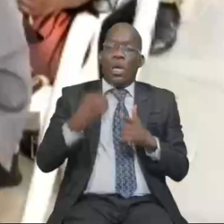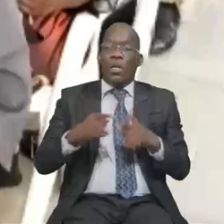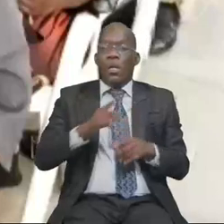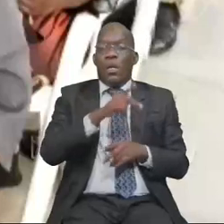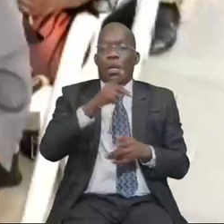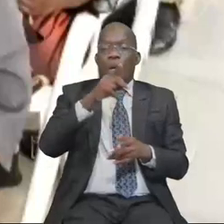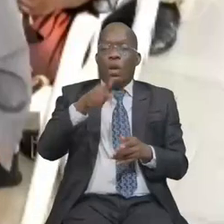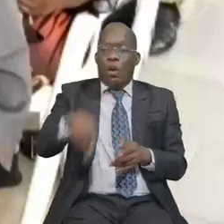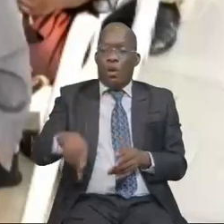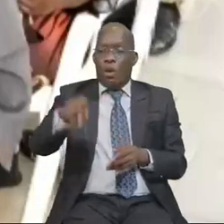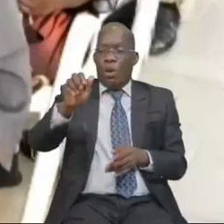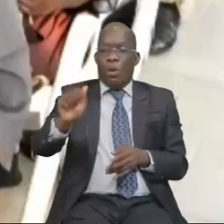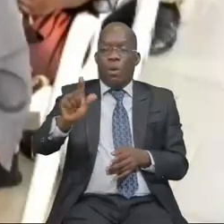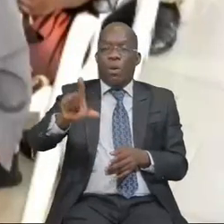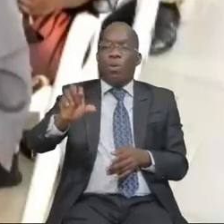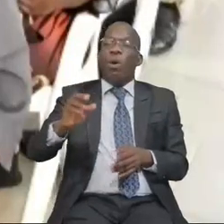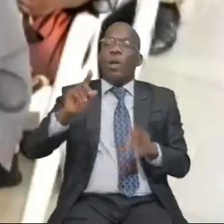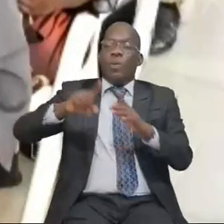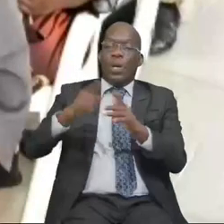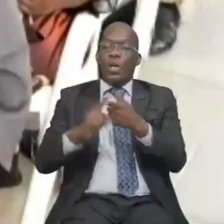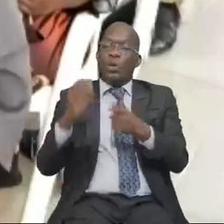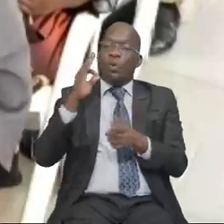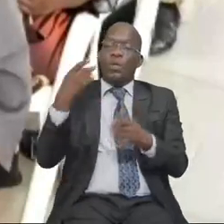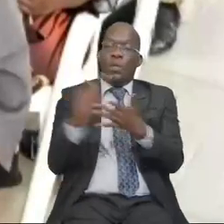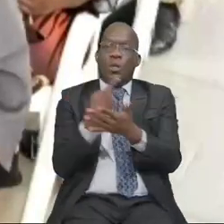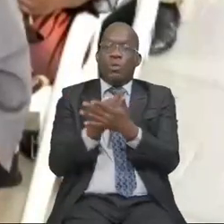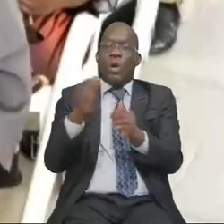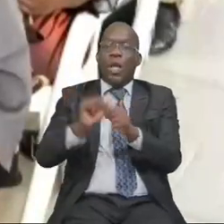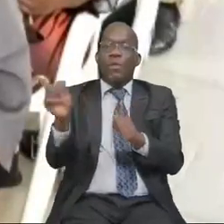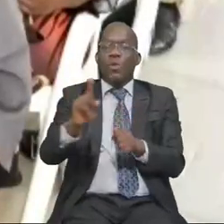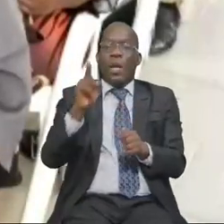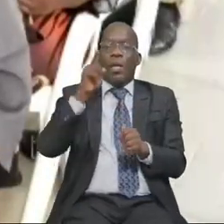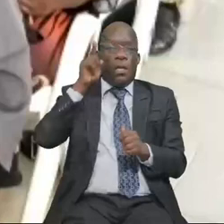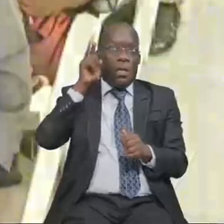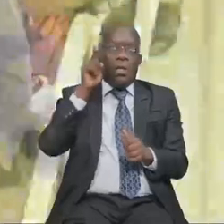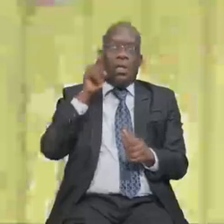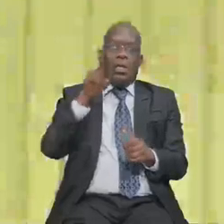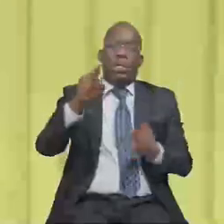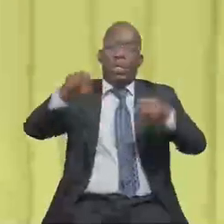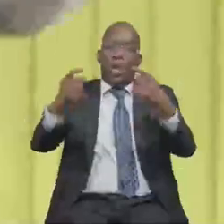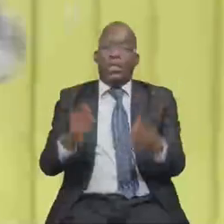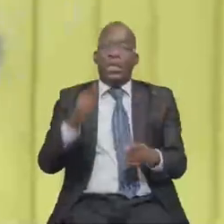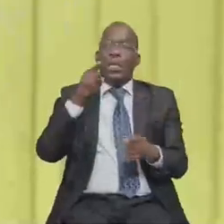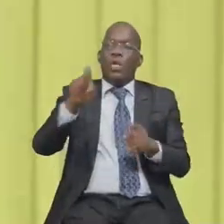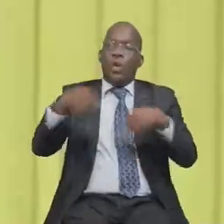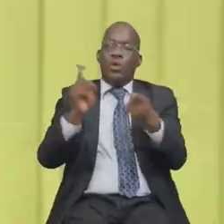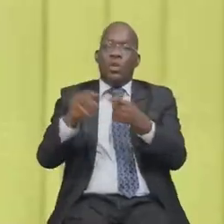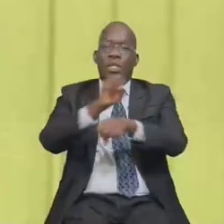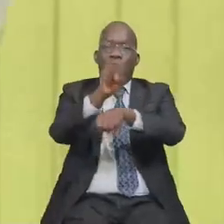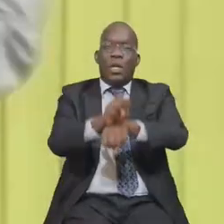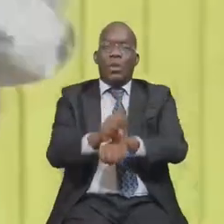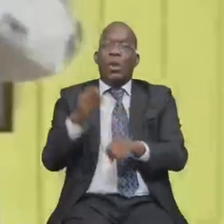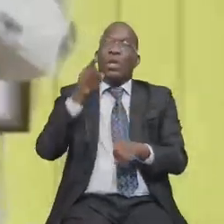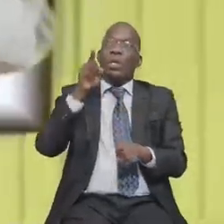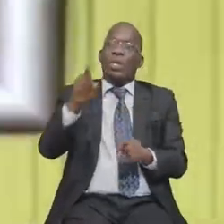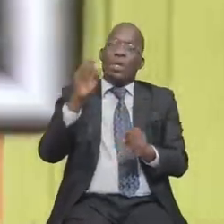à prêcher l'évangile partout où il allait. Premièrement, il allait dans la synagogue. Il prêchait la parole. Mais